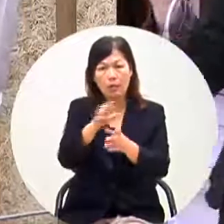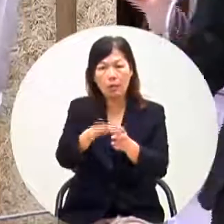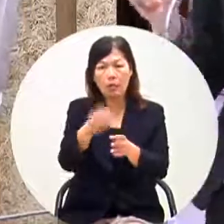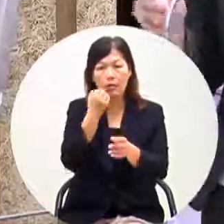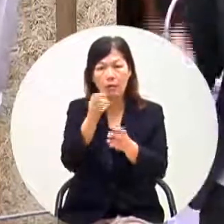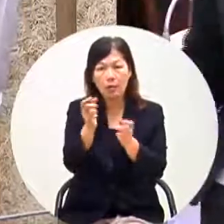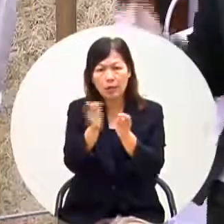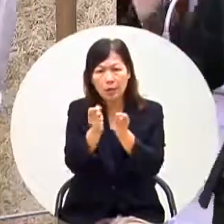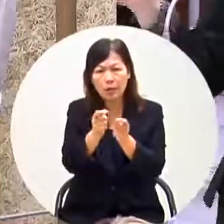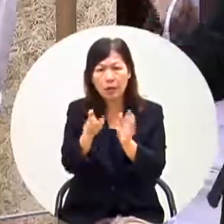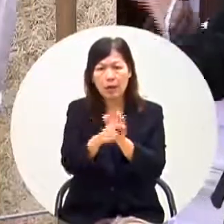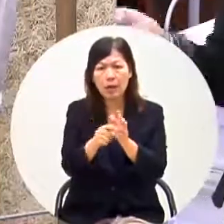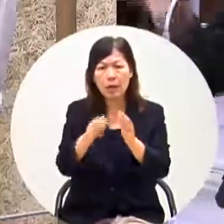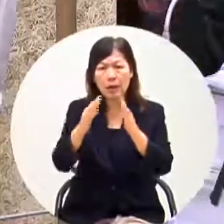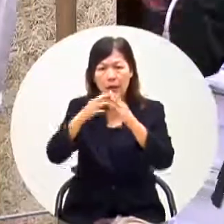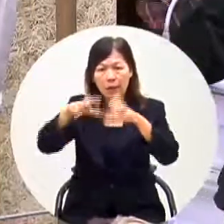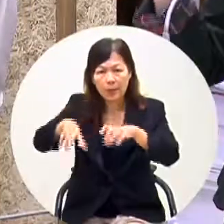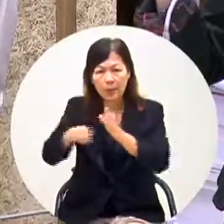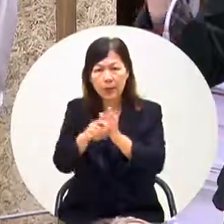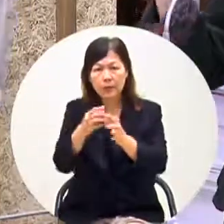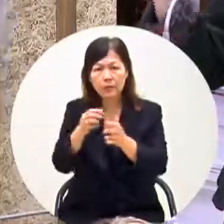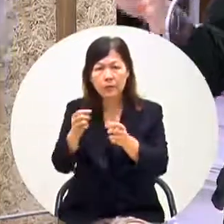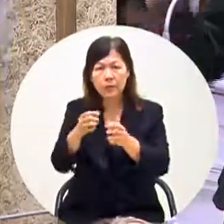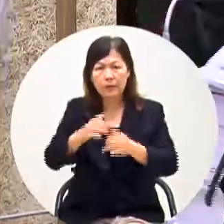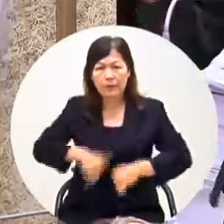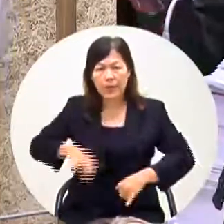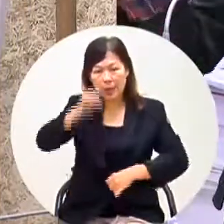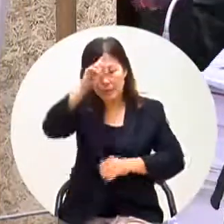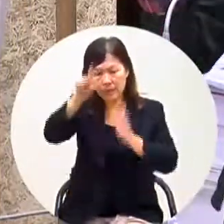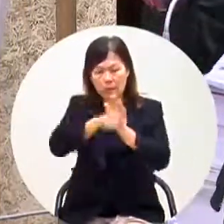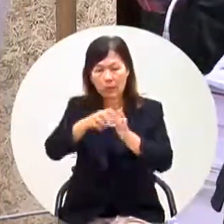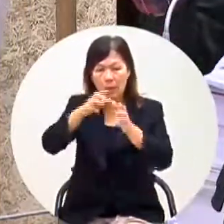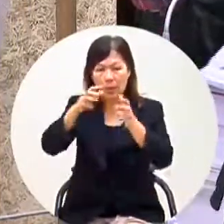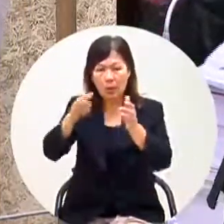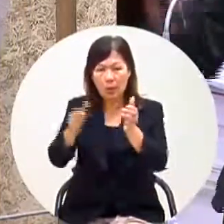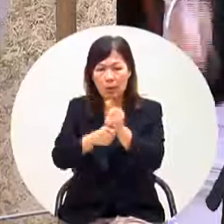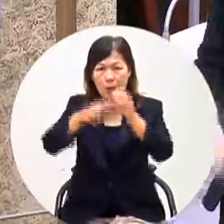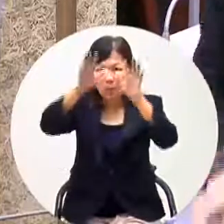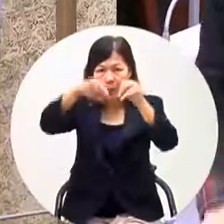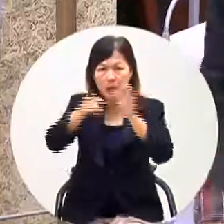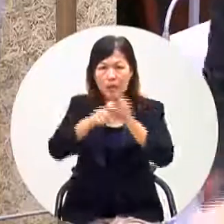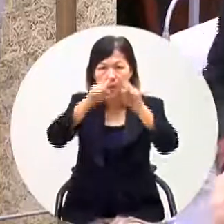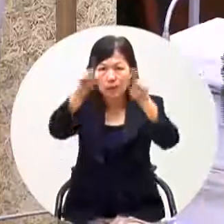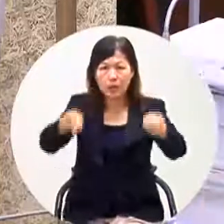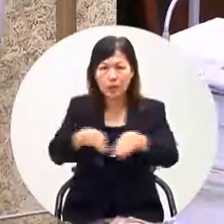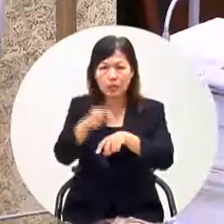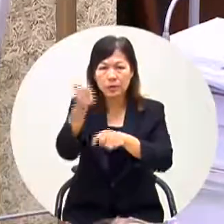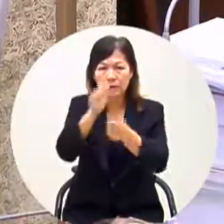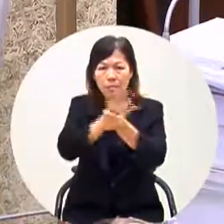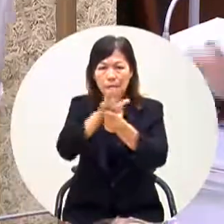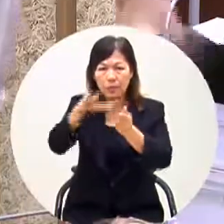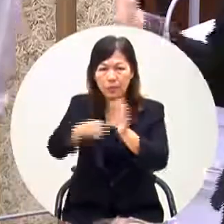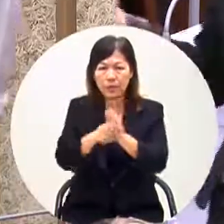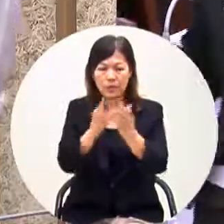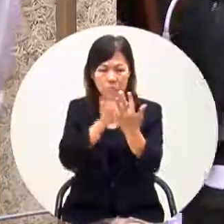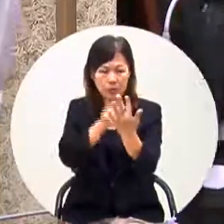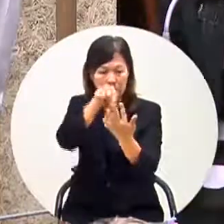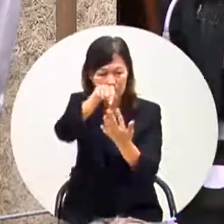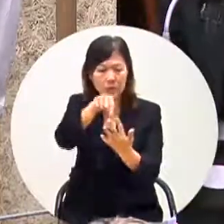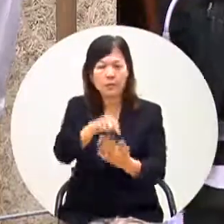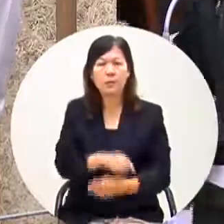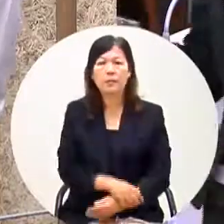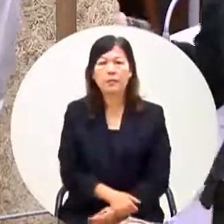民进党团的总召张胜富议员的服务处的前面，就紧邻